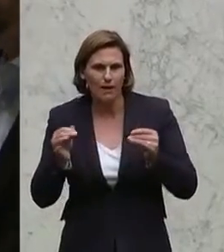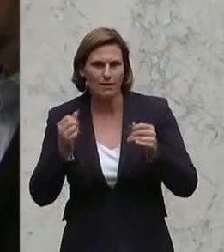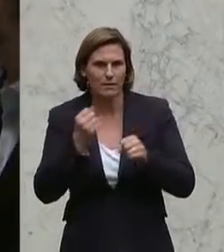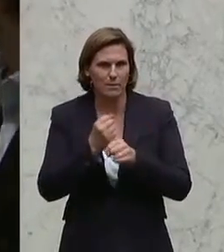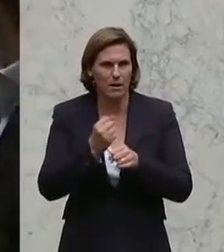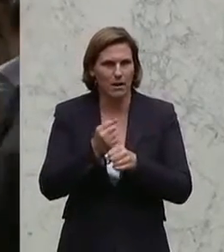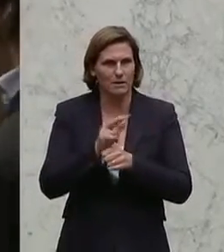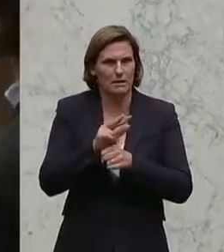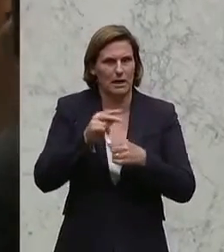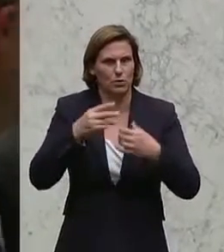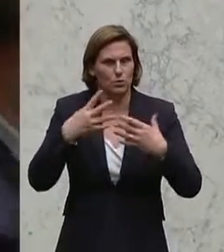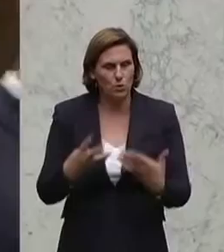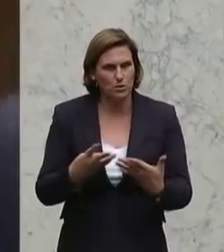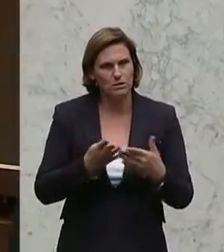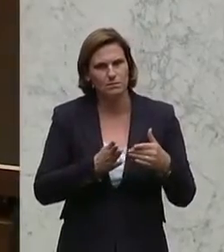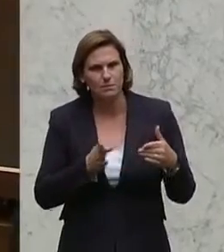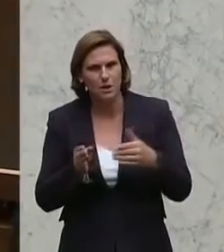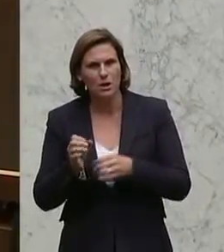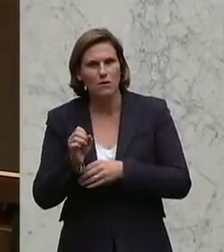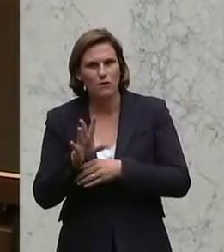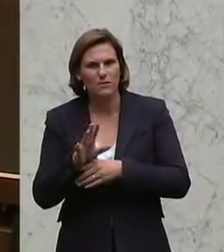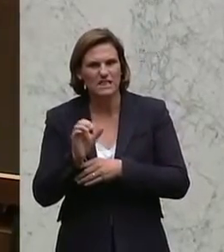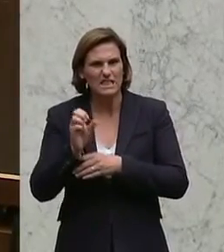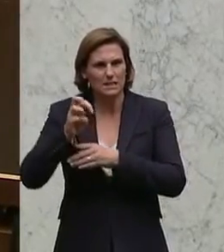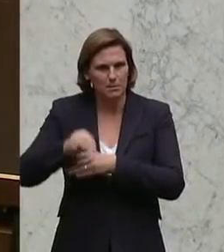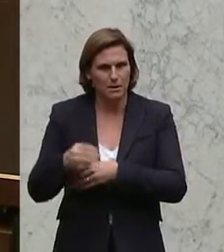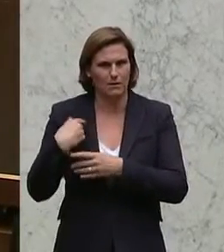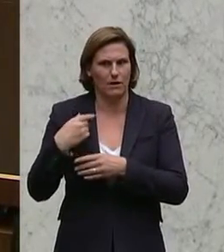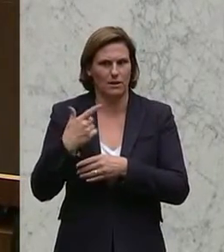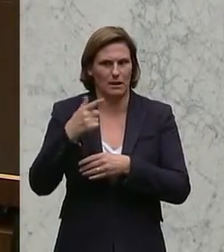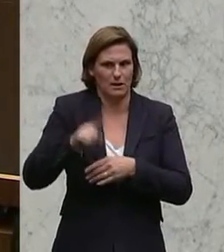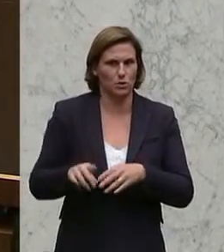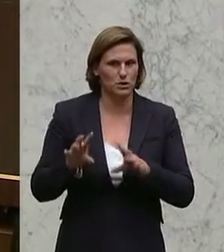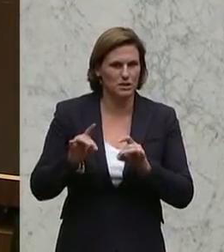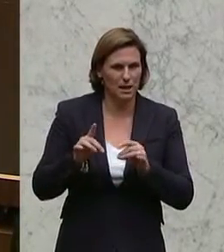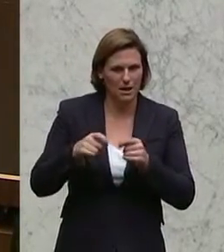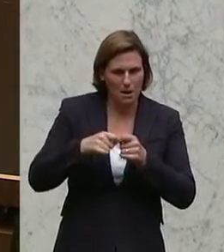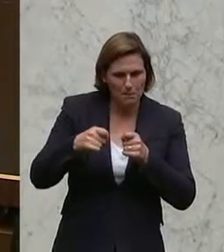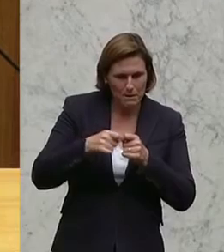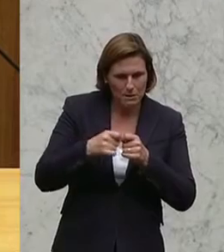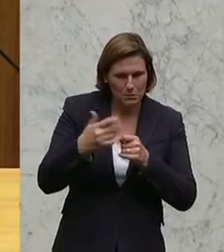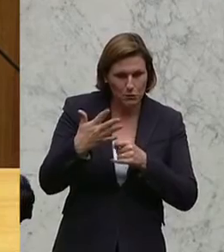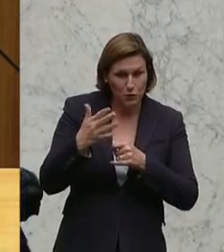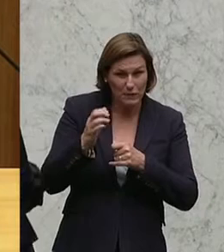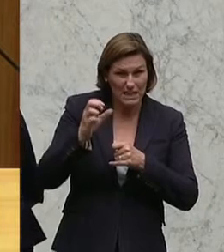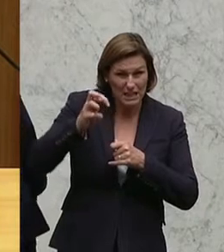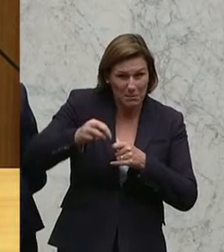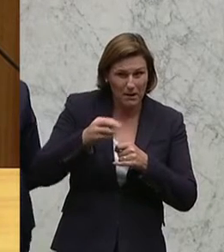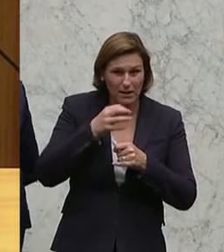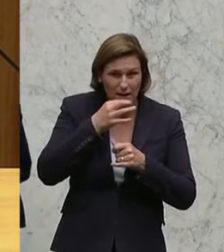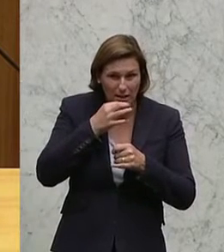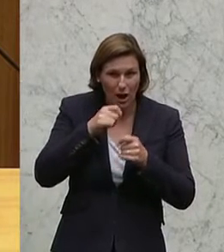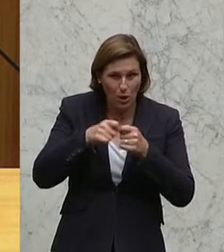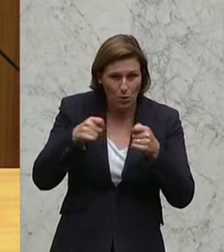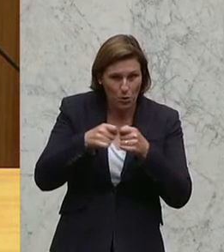1993 mit einer Abweichung von 15 cm. Seit 2010 messen wir mit 5 cm Genauigkeit, und diese